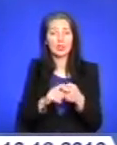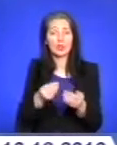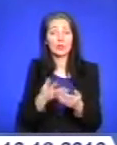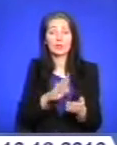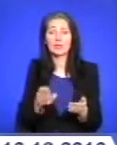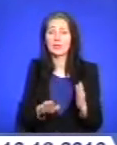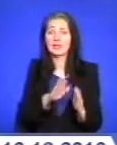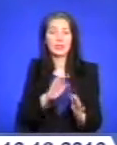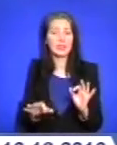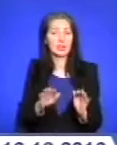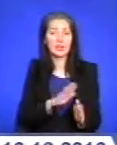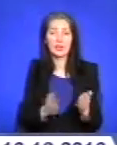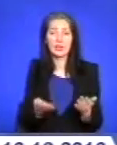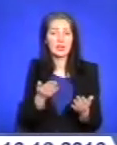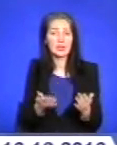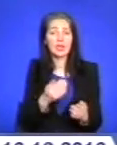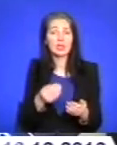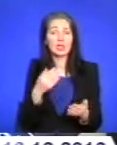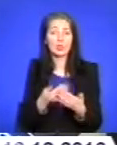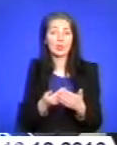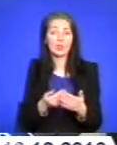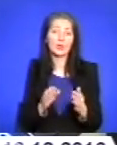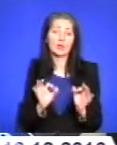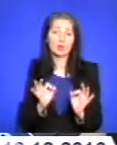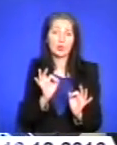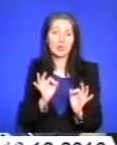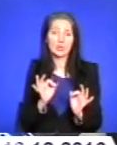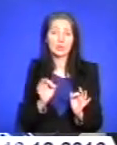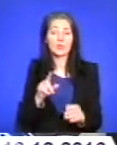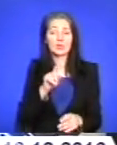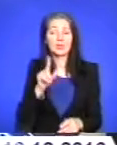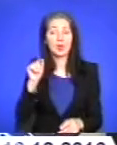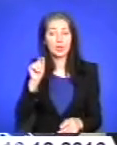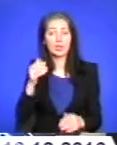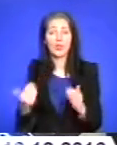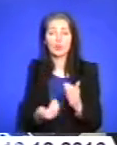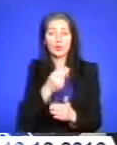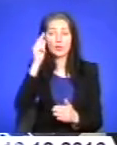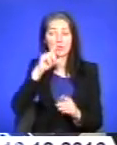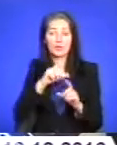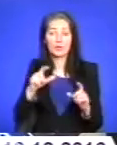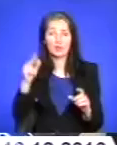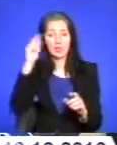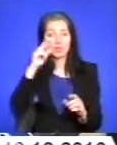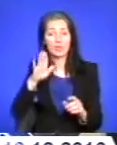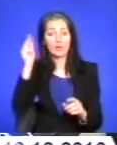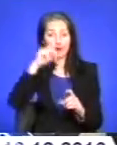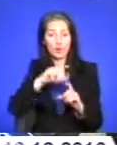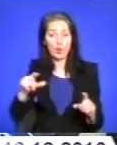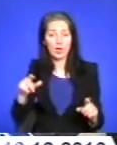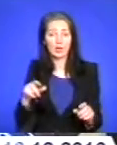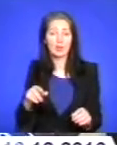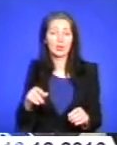нестійка, але з ознаками стабілізації. З понеділка відновлюється навчання в школах загальноосвітніх